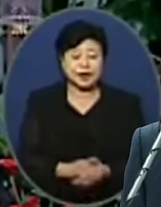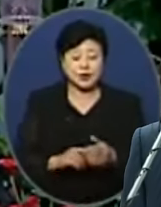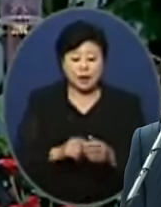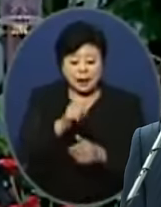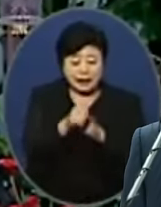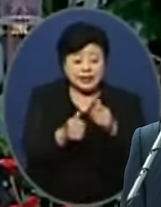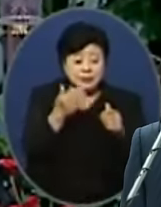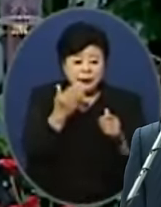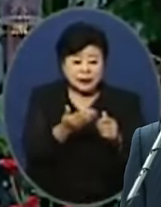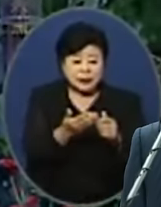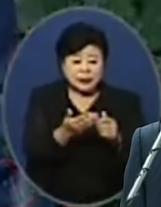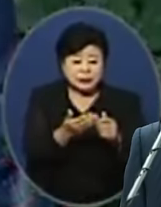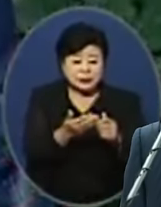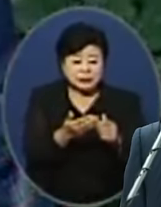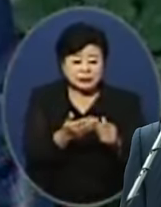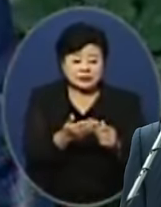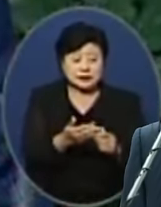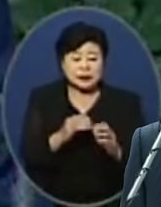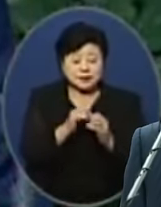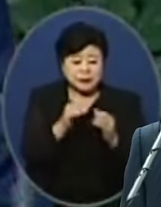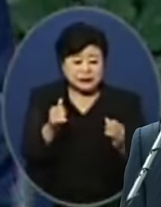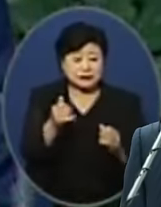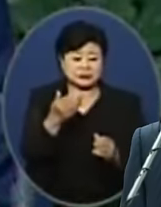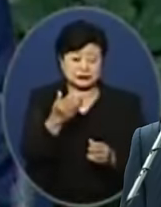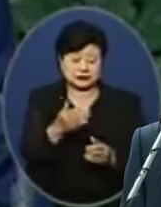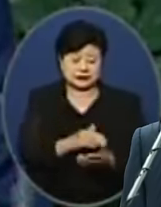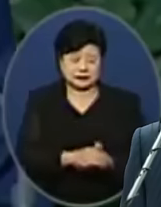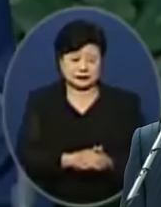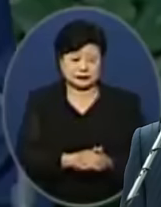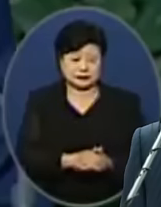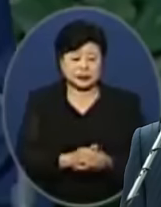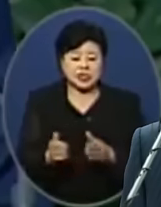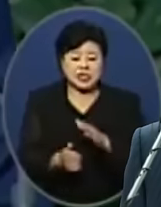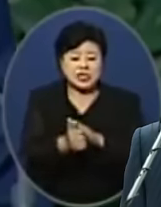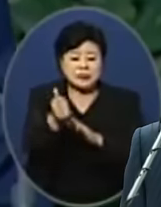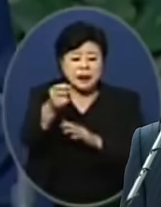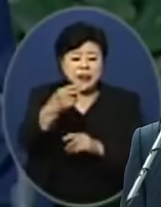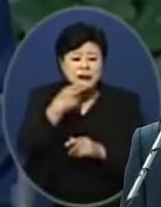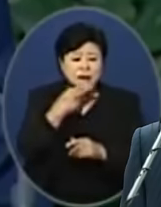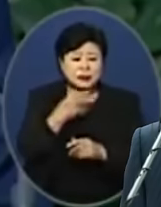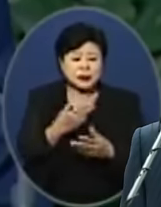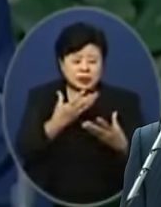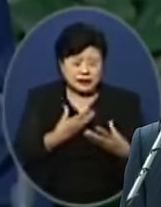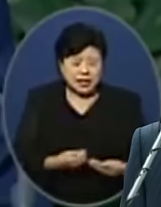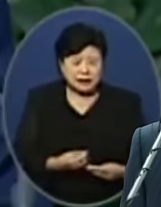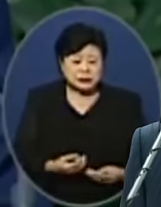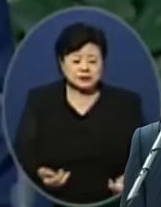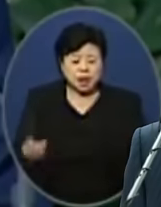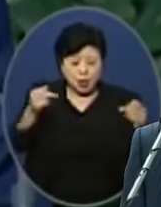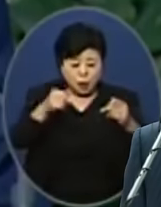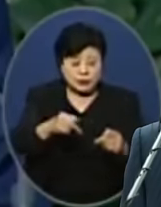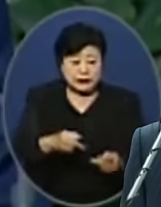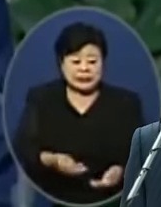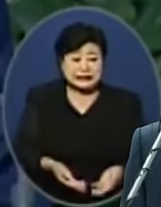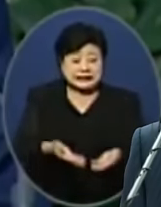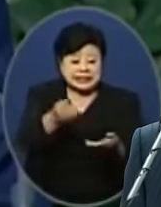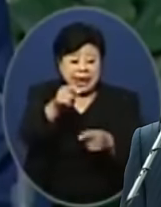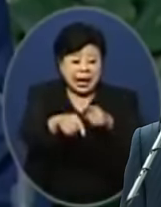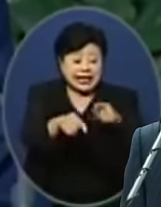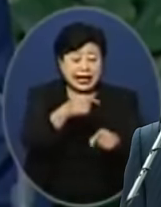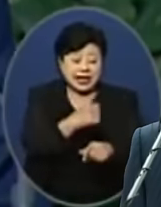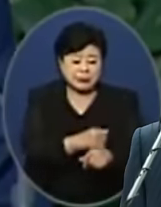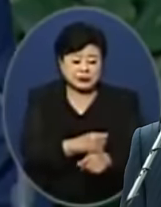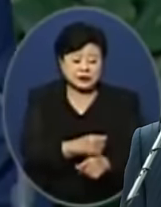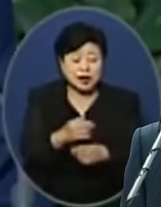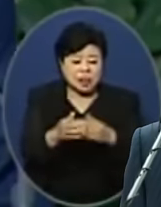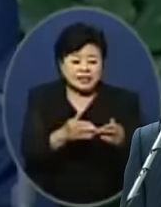왜냐하면 하나님께서는 당신의 백성들을 희망이 없는 좌절의 골짜기를 지나게 함으로